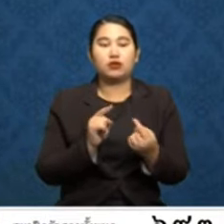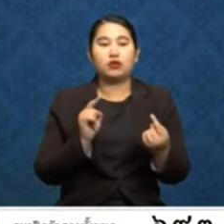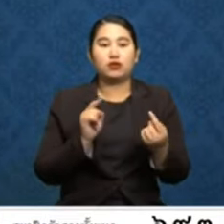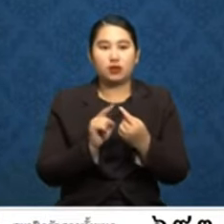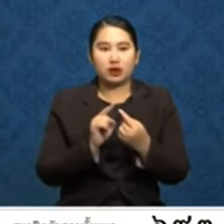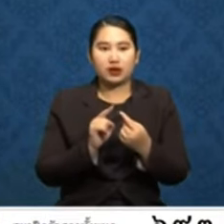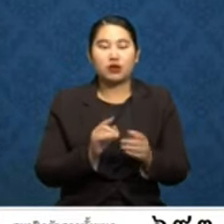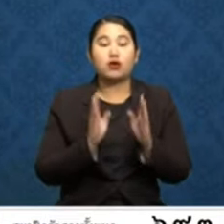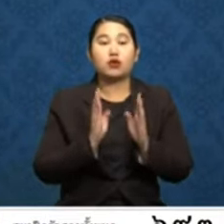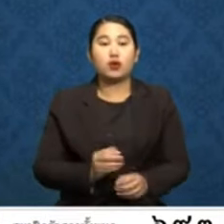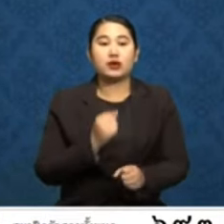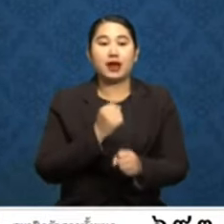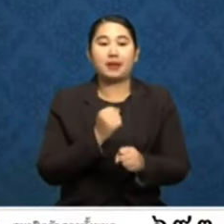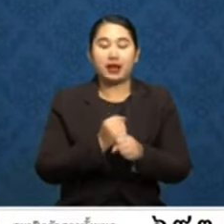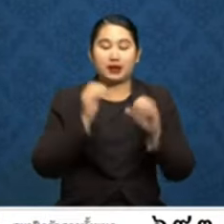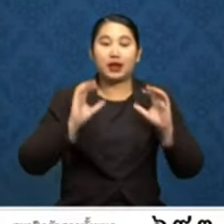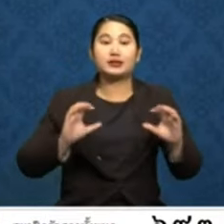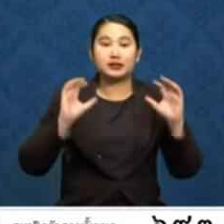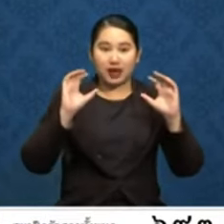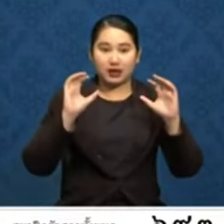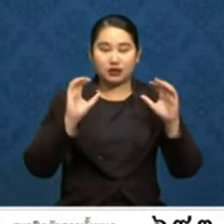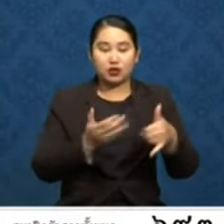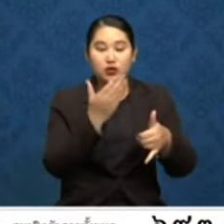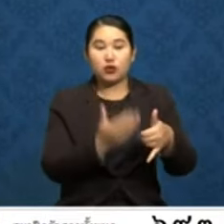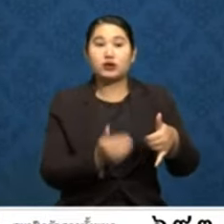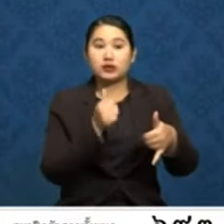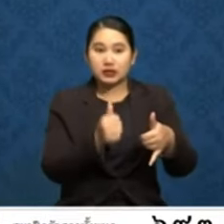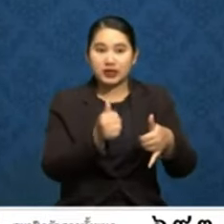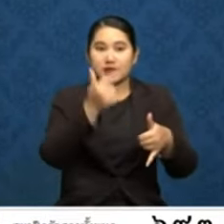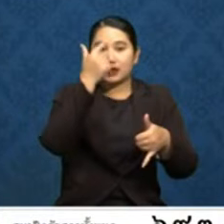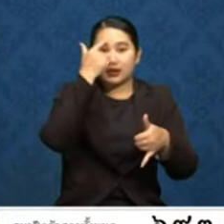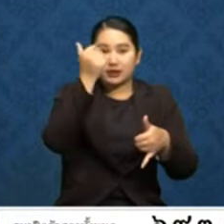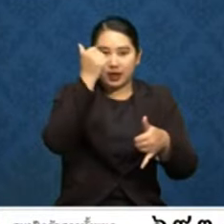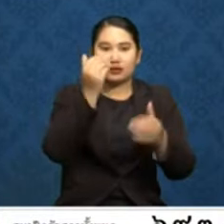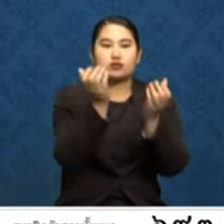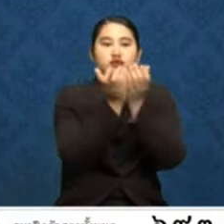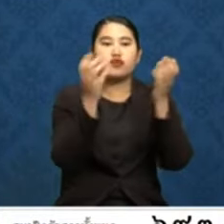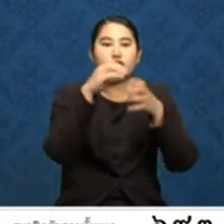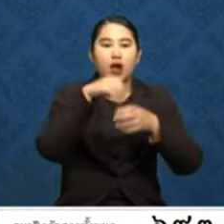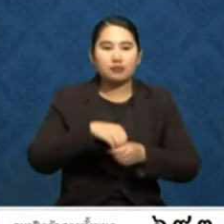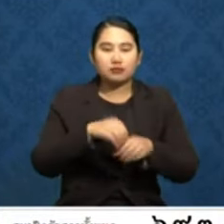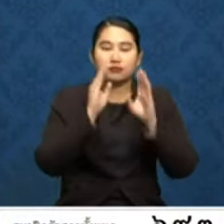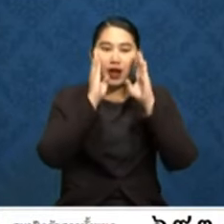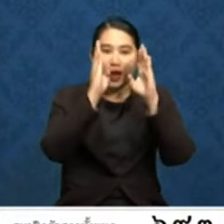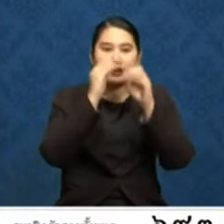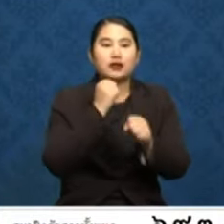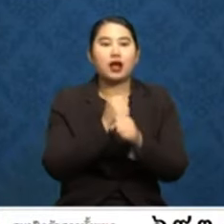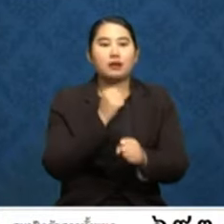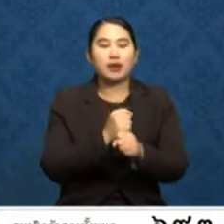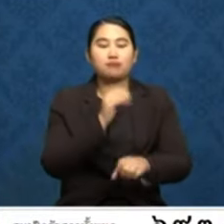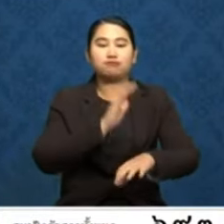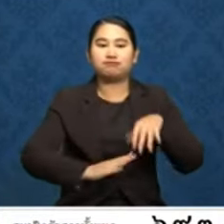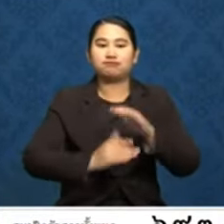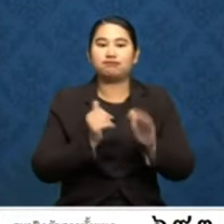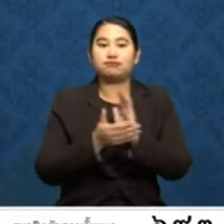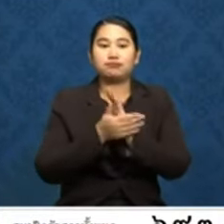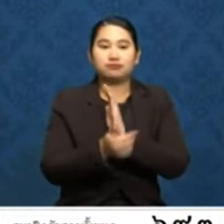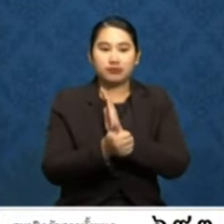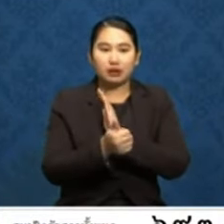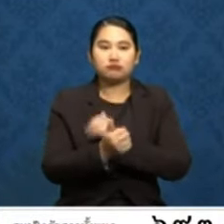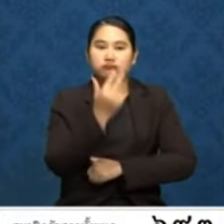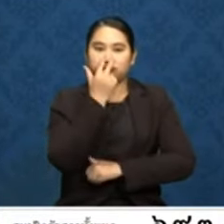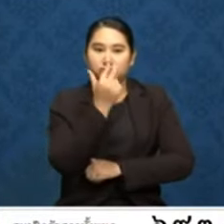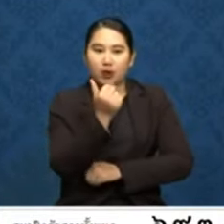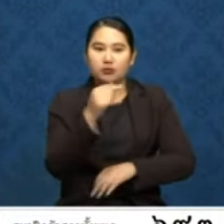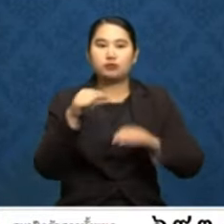เพื่อเพิ่มประสิทธิภาพบุคลากรภาครัฐเป็นคนดีและเก่งมีคุณธรรมมุ่งมั่นและมืออาชีพโปร่ง